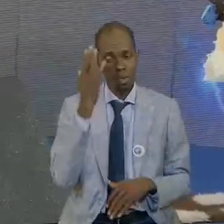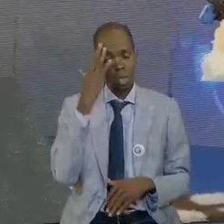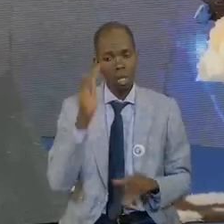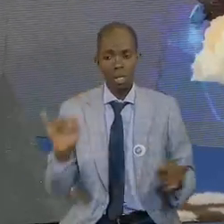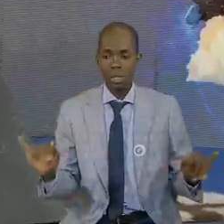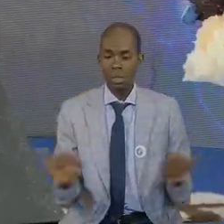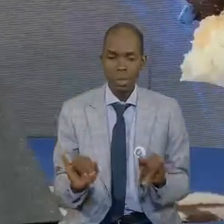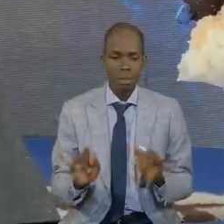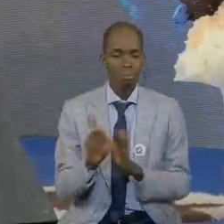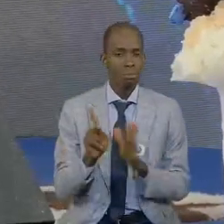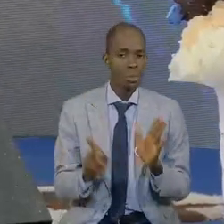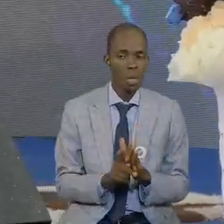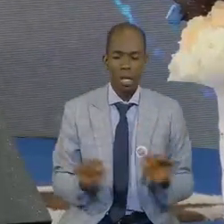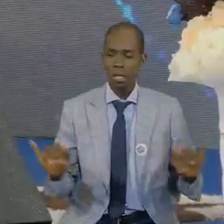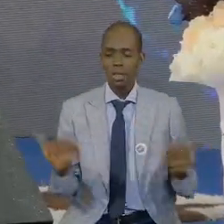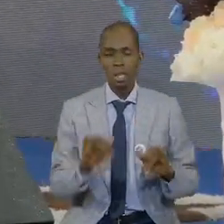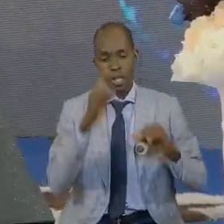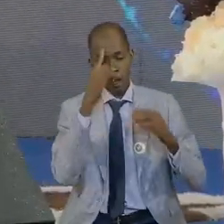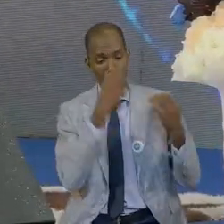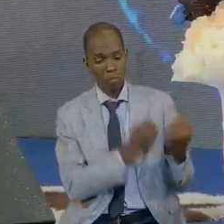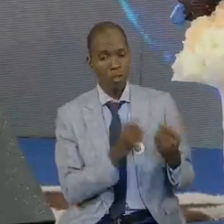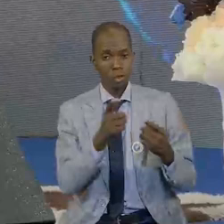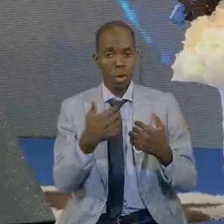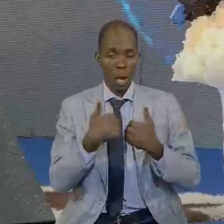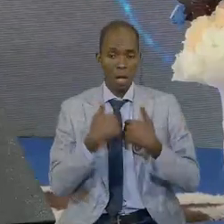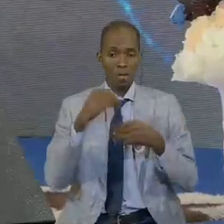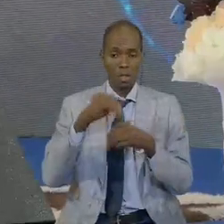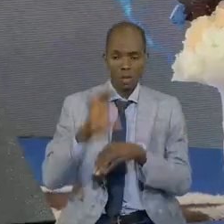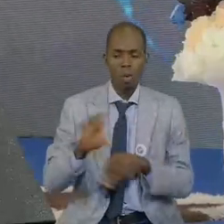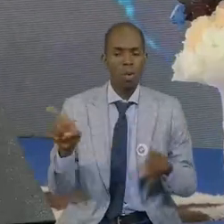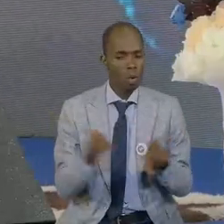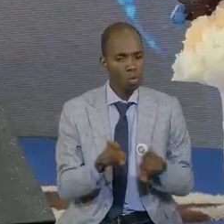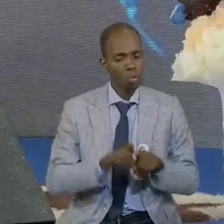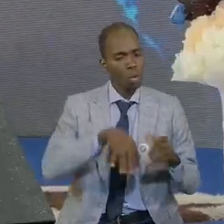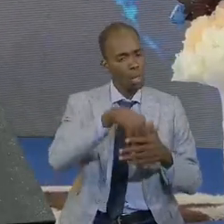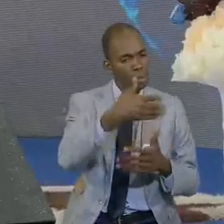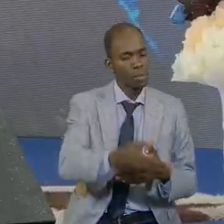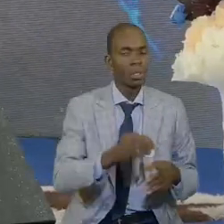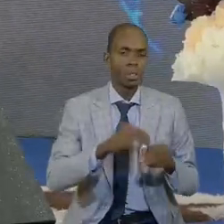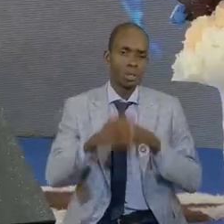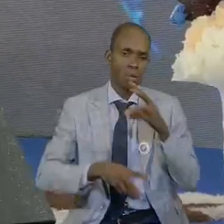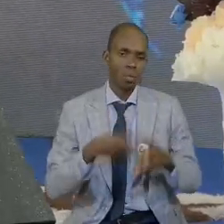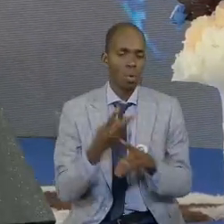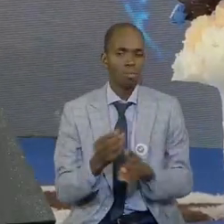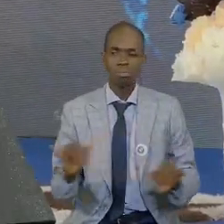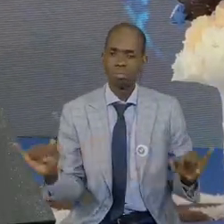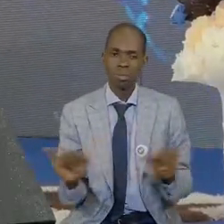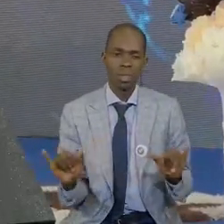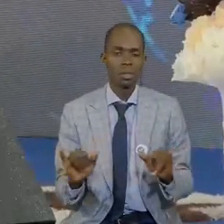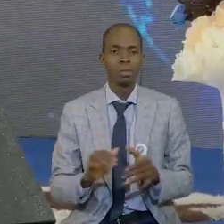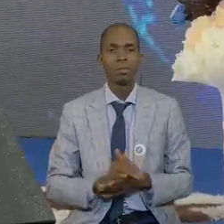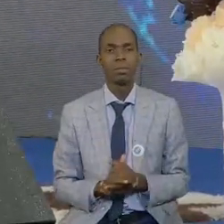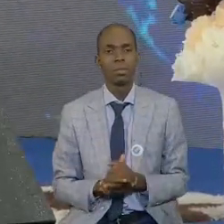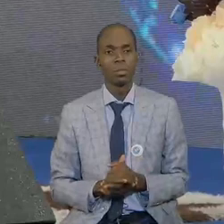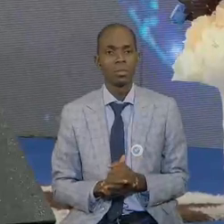the same faith we had in the church, have it in the world. Il veut que nous ayons la même foi, la même compréhension, la même mentalité que